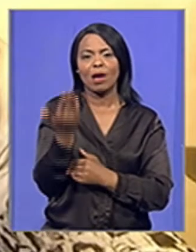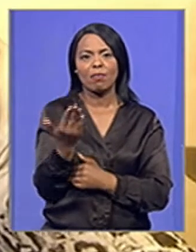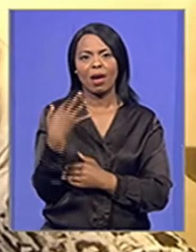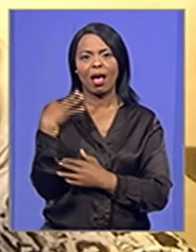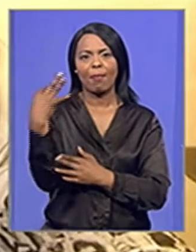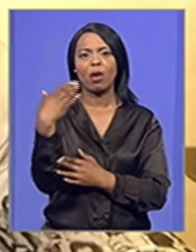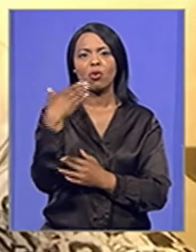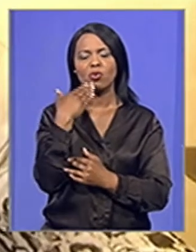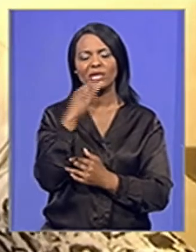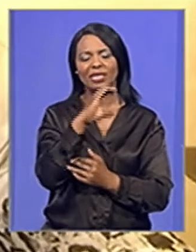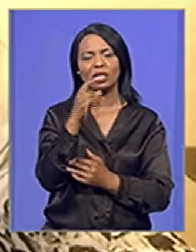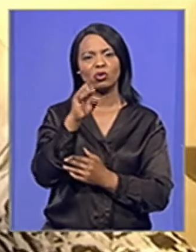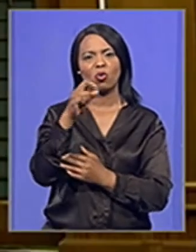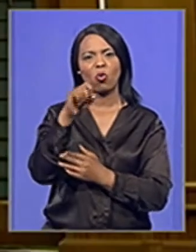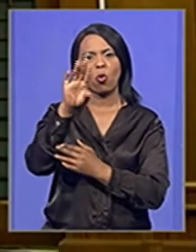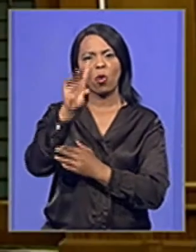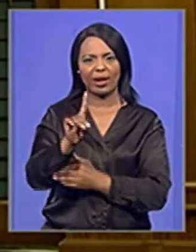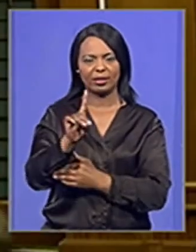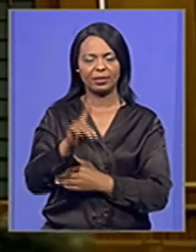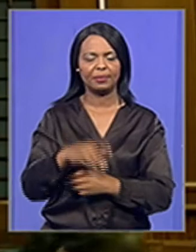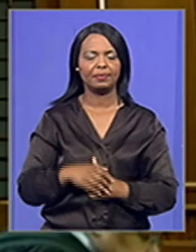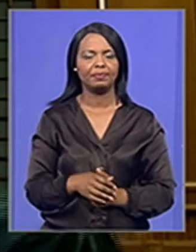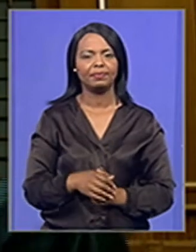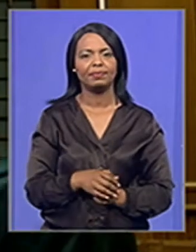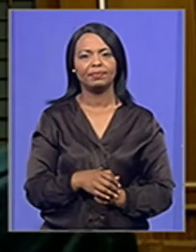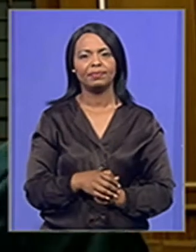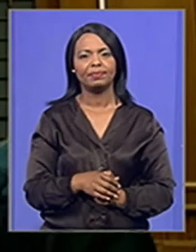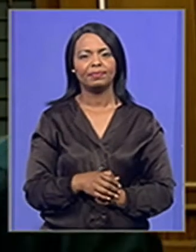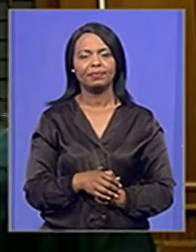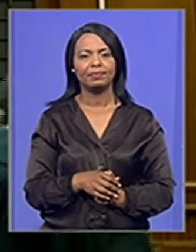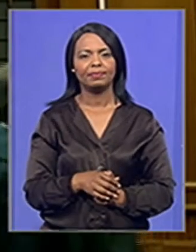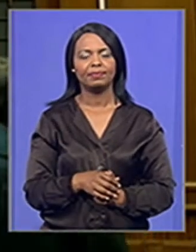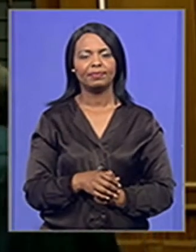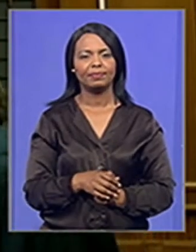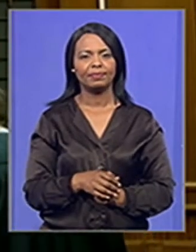Sisquet. Konelo le Kgafola, ditaba tsa SABC, Bloemfontein.